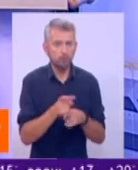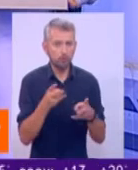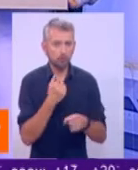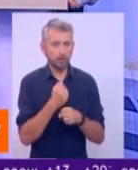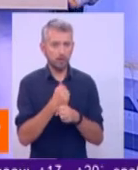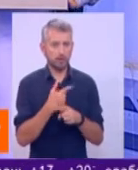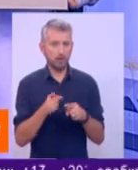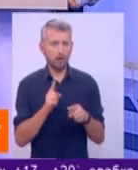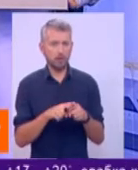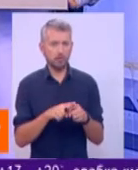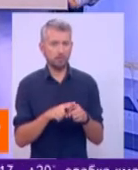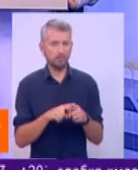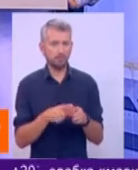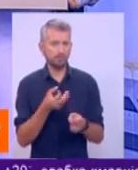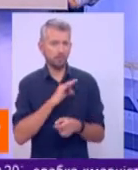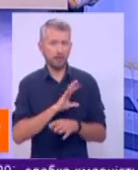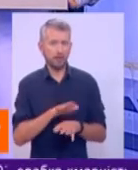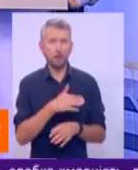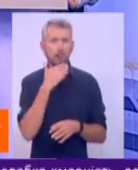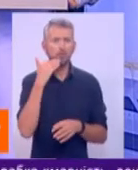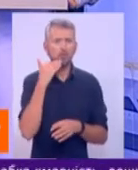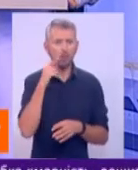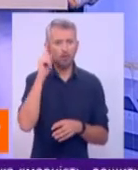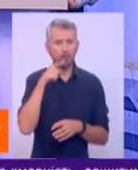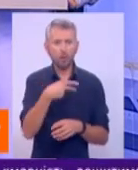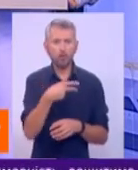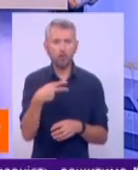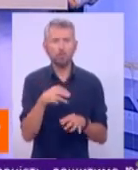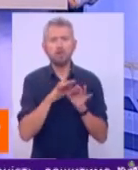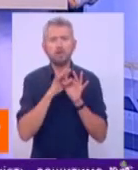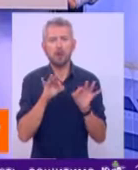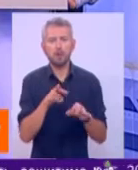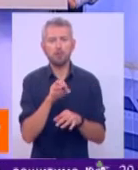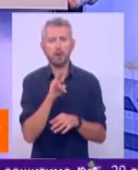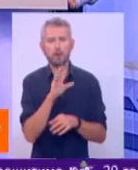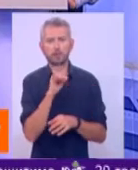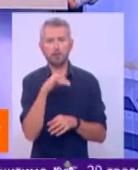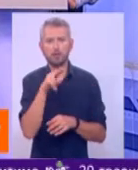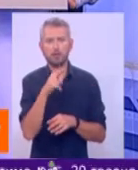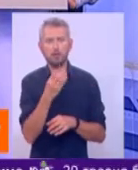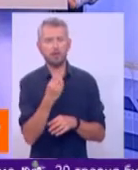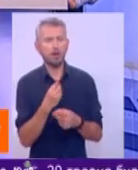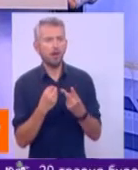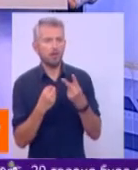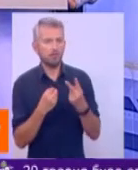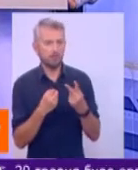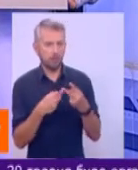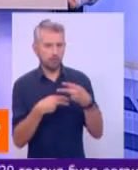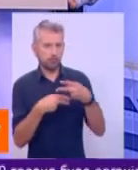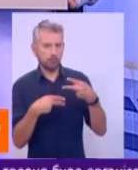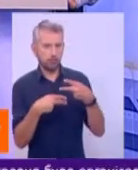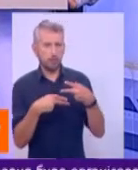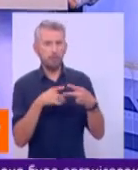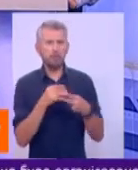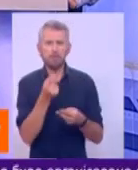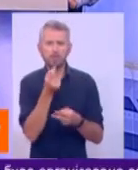Но это нерационально. Тем более я знаю многие двухэтажки, где идеально мансардные этажи становятся. Два красивых таких вообще. При